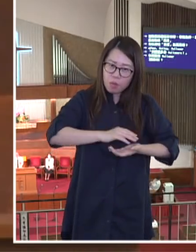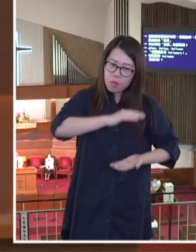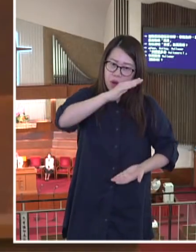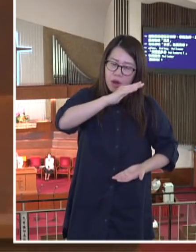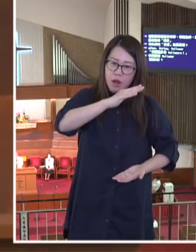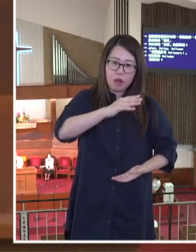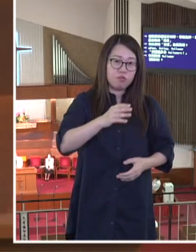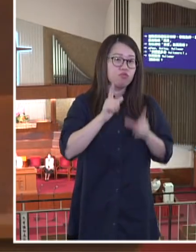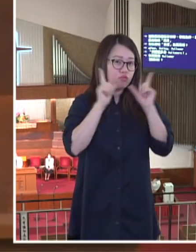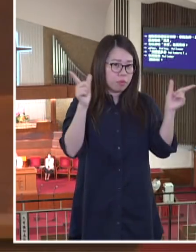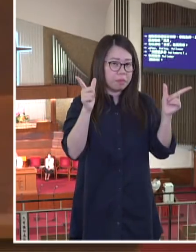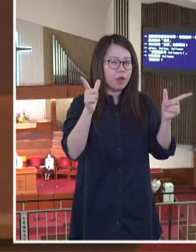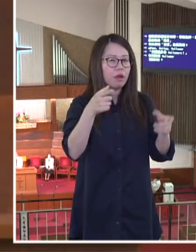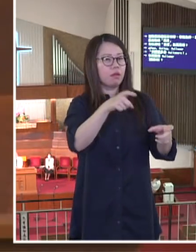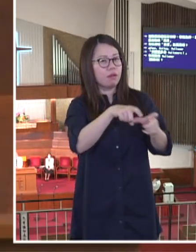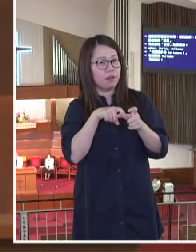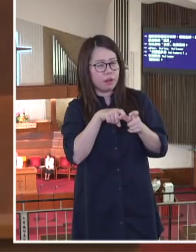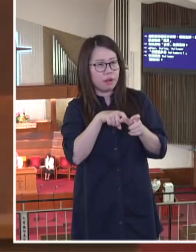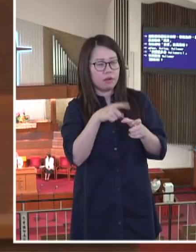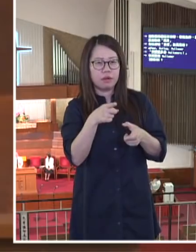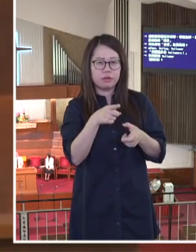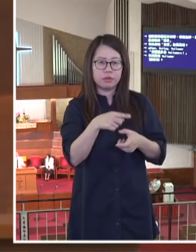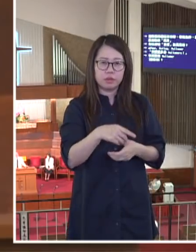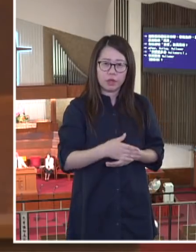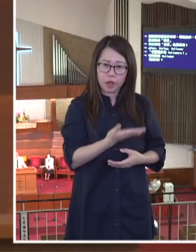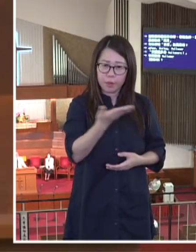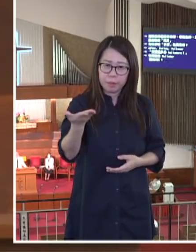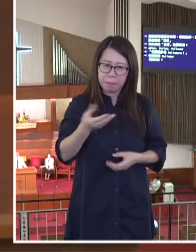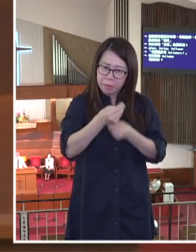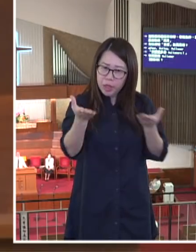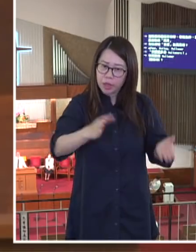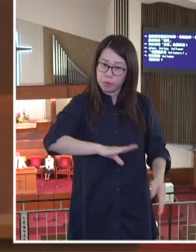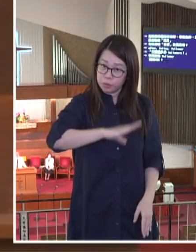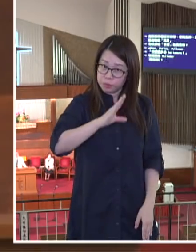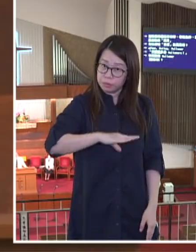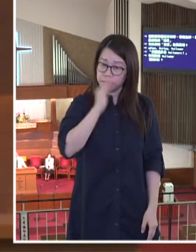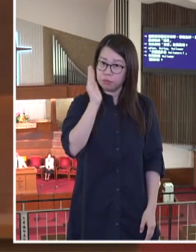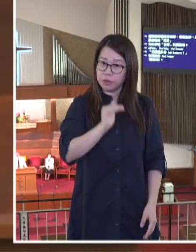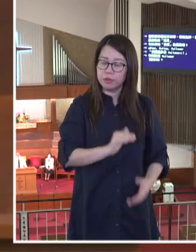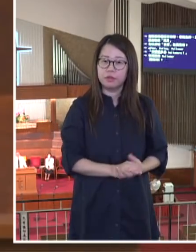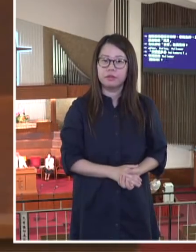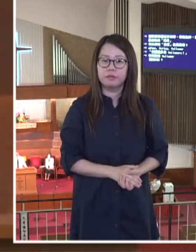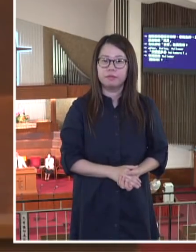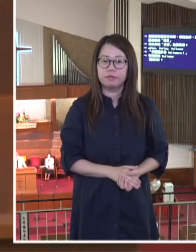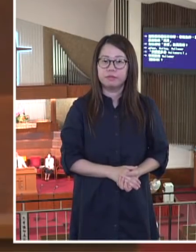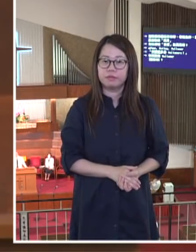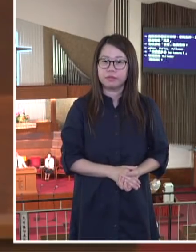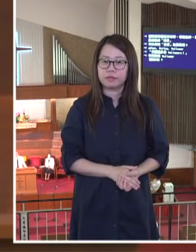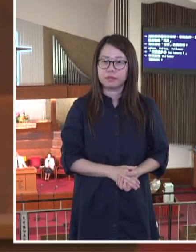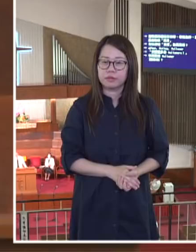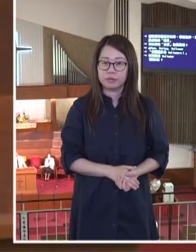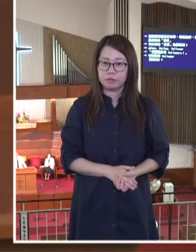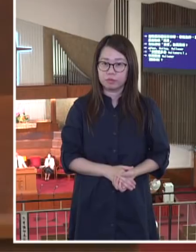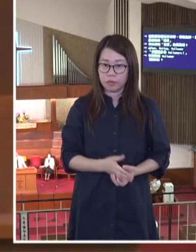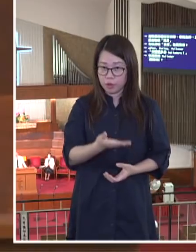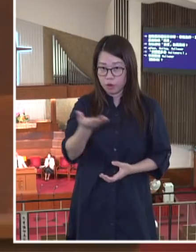从的东西呢？我相信我们作为基督徒，我们都知道这个不是我们要跟从，不是我们